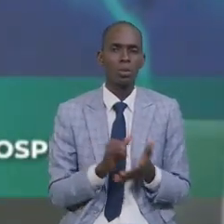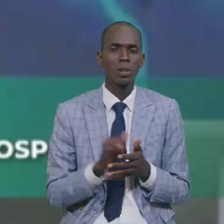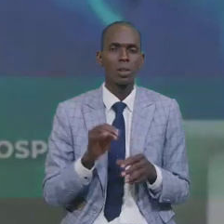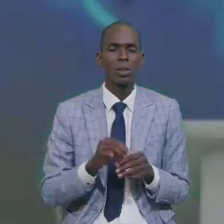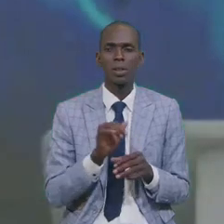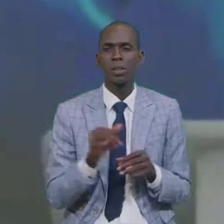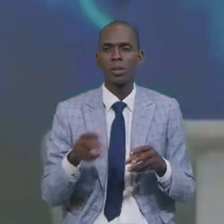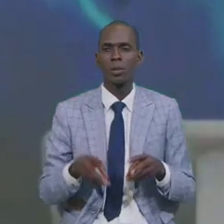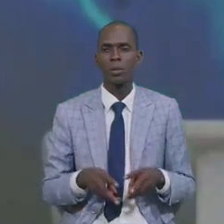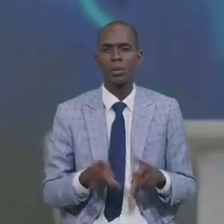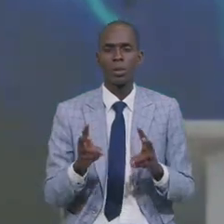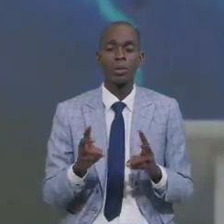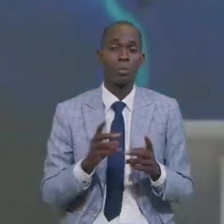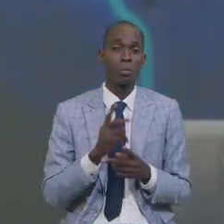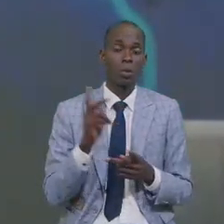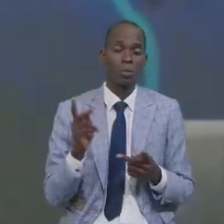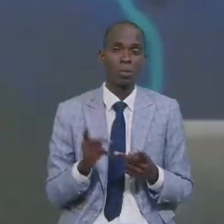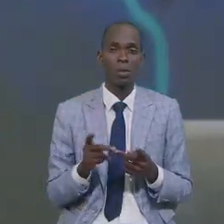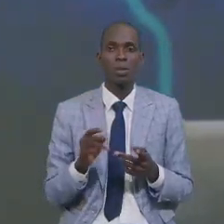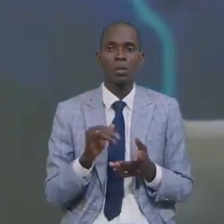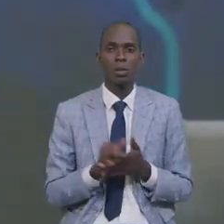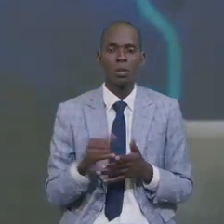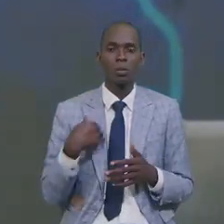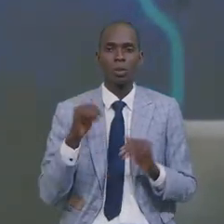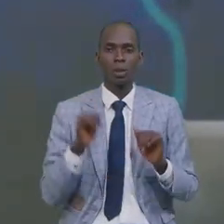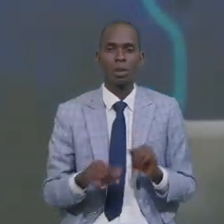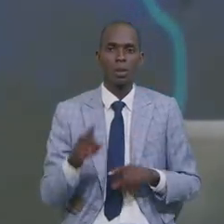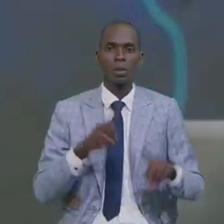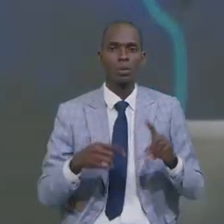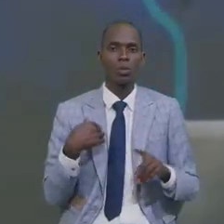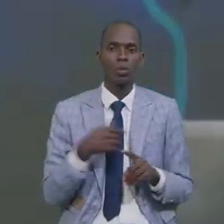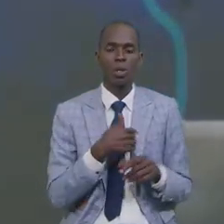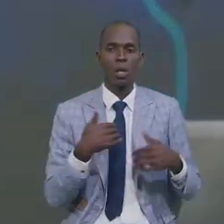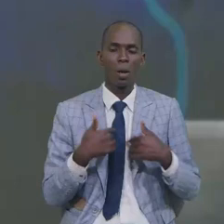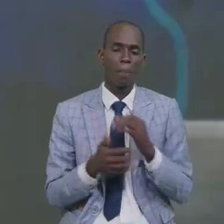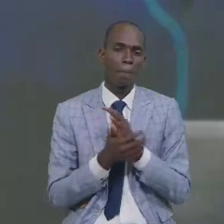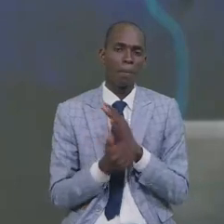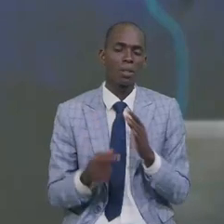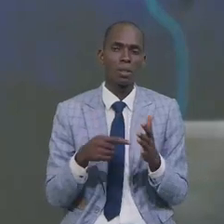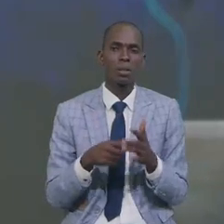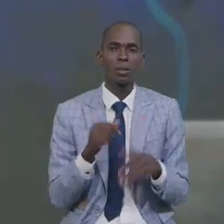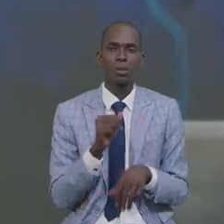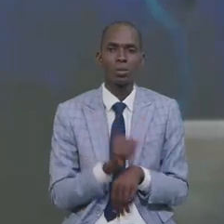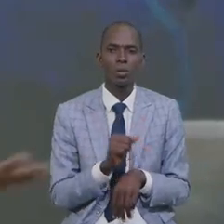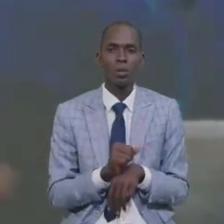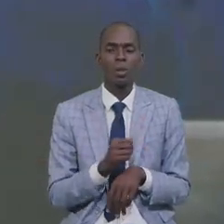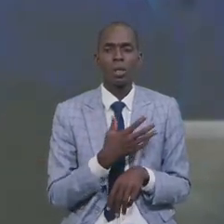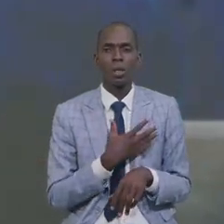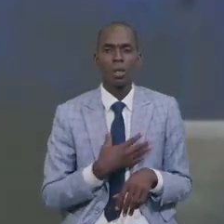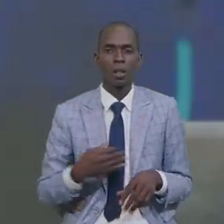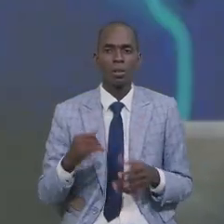l'œuvre de ta façon parfaite. Pour dire, ah, j'ai maîtrisé cet art. Et